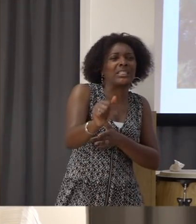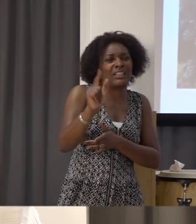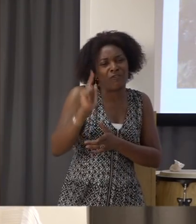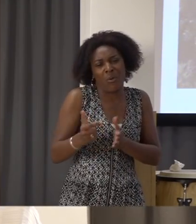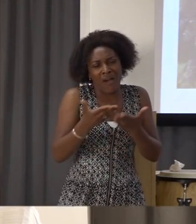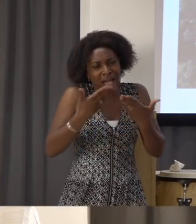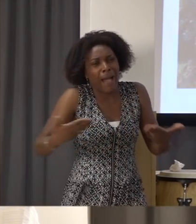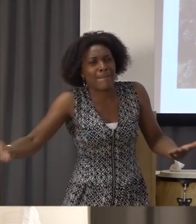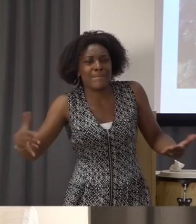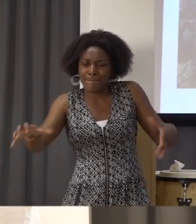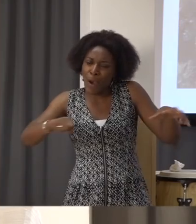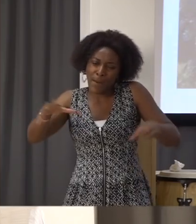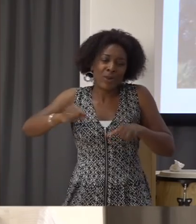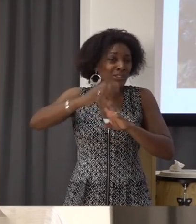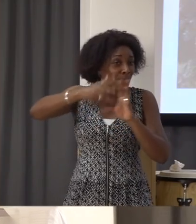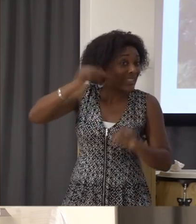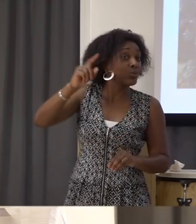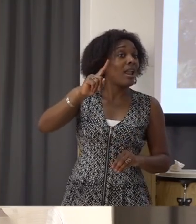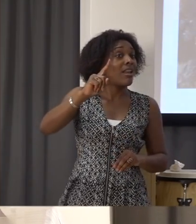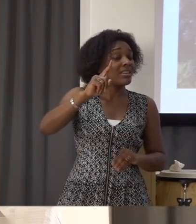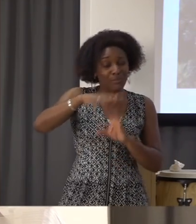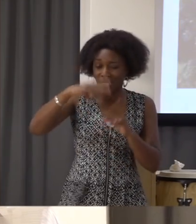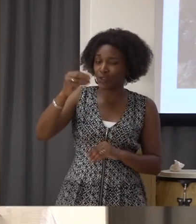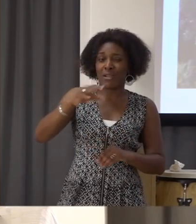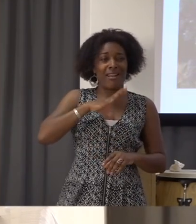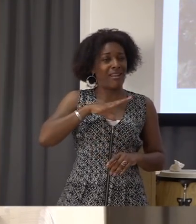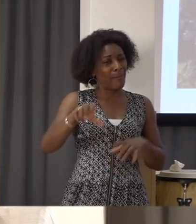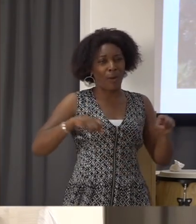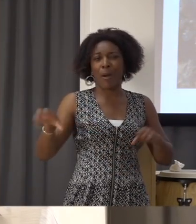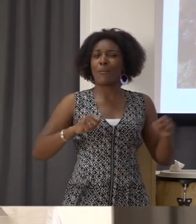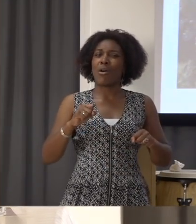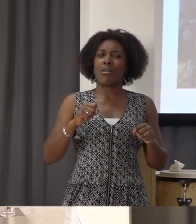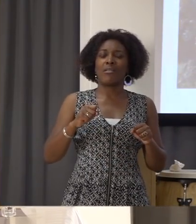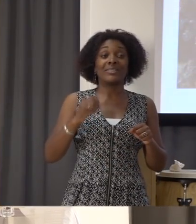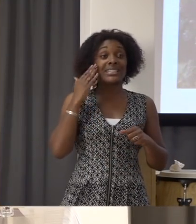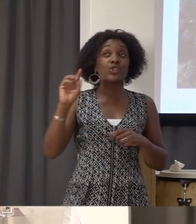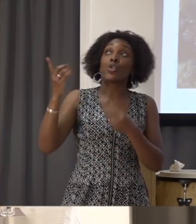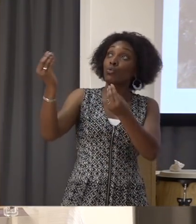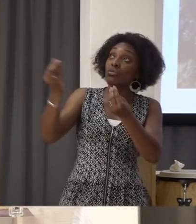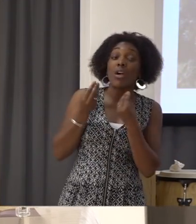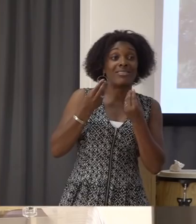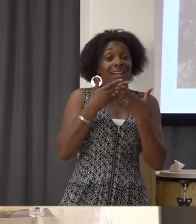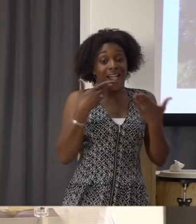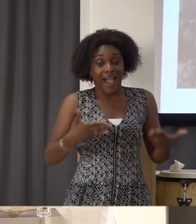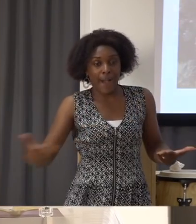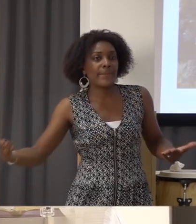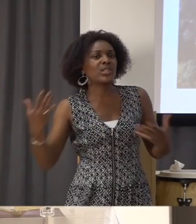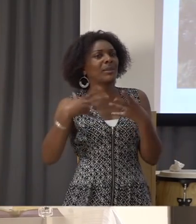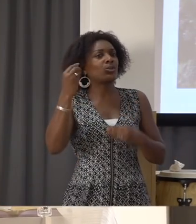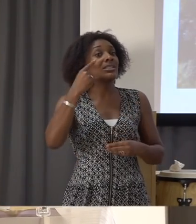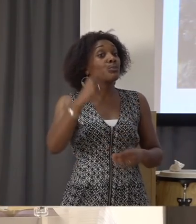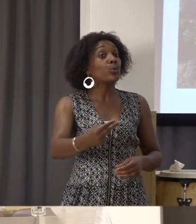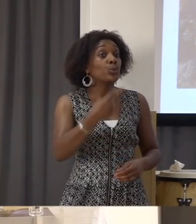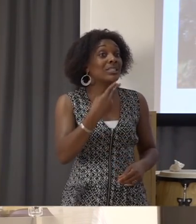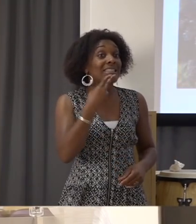armes spirituelles que Dieu nous a données. Si ces armes nous ont été données, c'est pour les utiliser. C'est parce